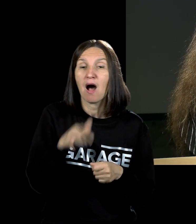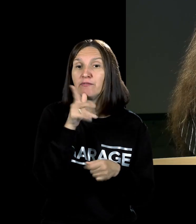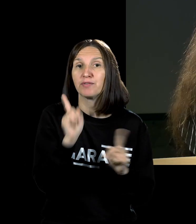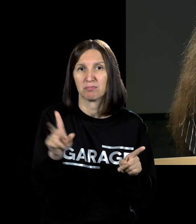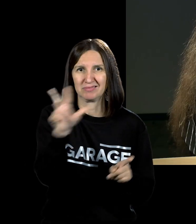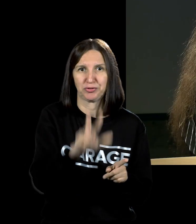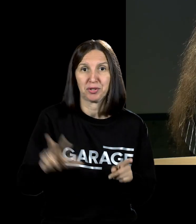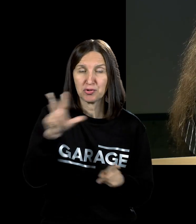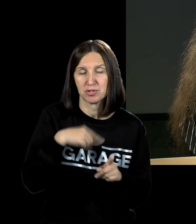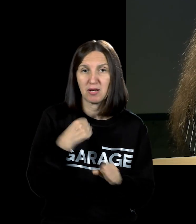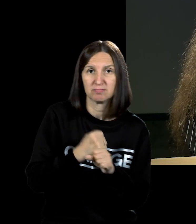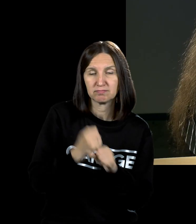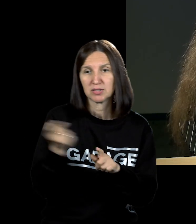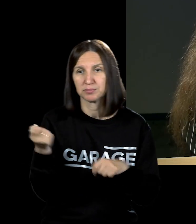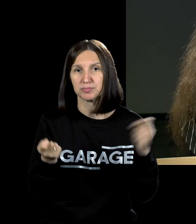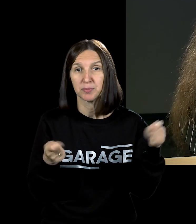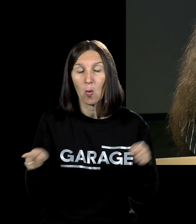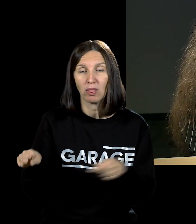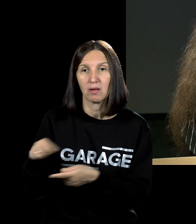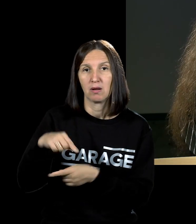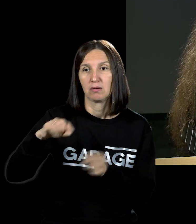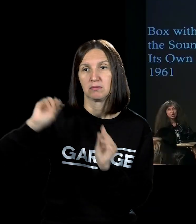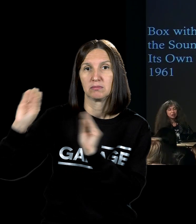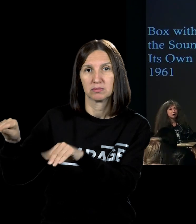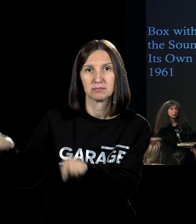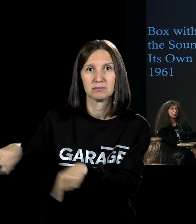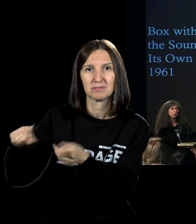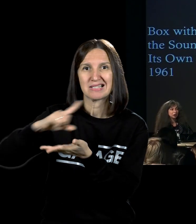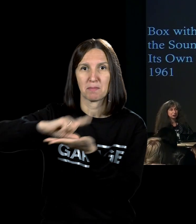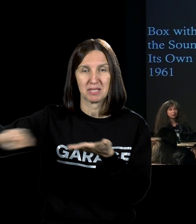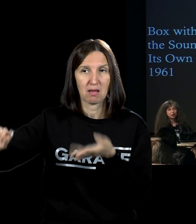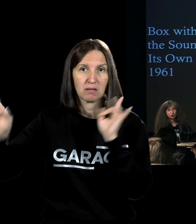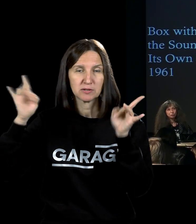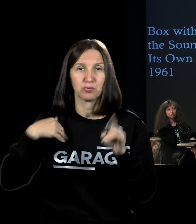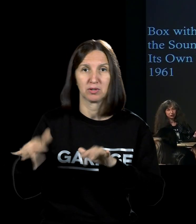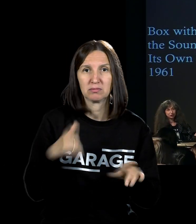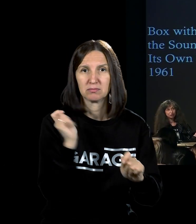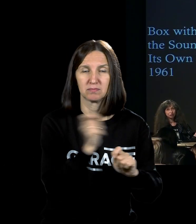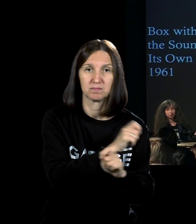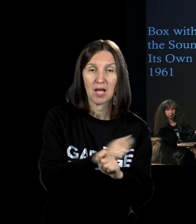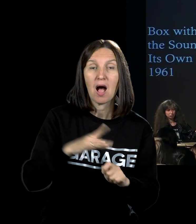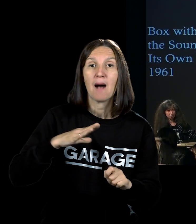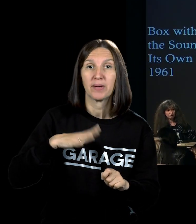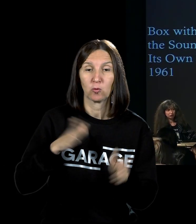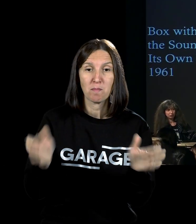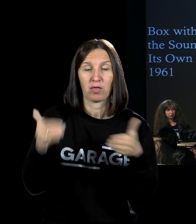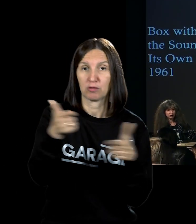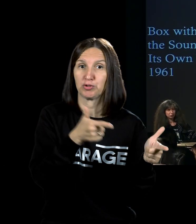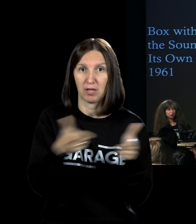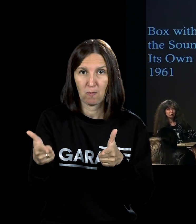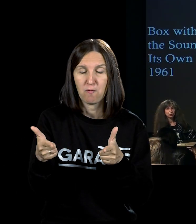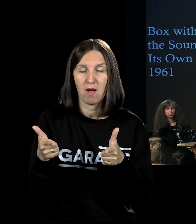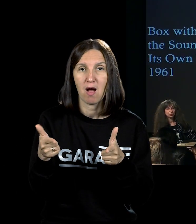процесс, который занял 3 часа изготовления ящика, он записывал на магнитофон. И потом внутрь этого ящика поместил